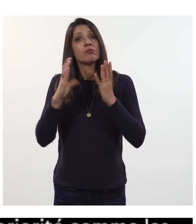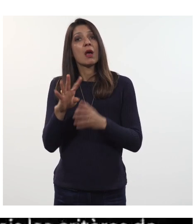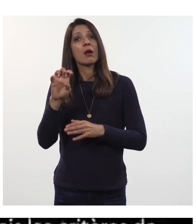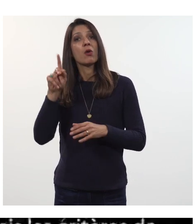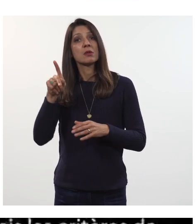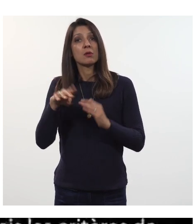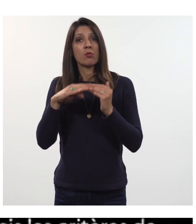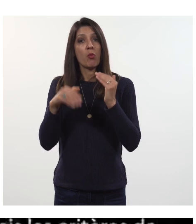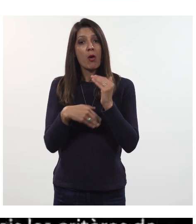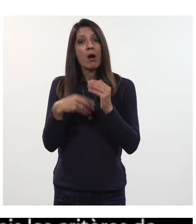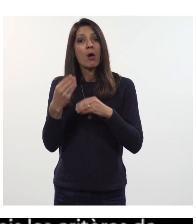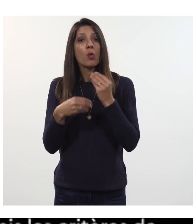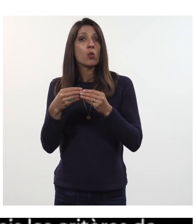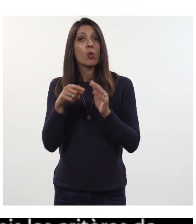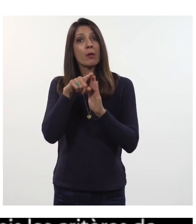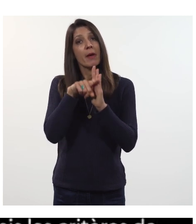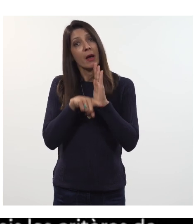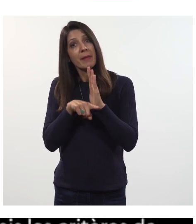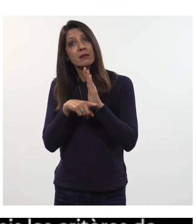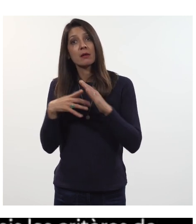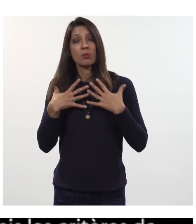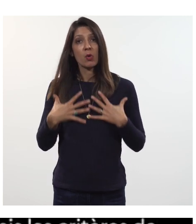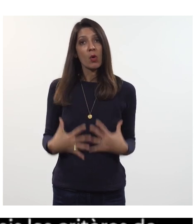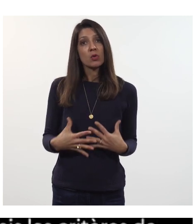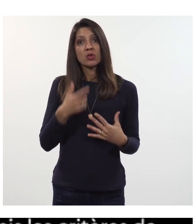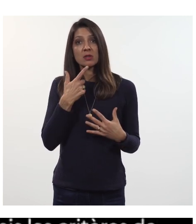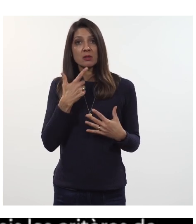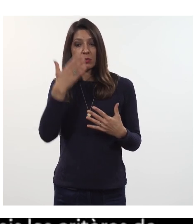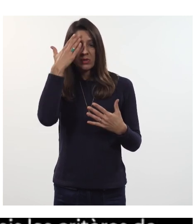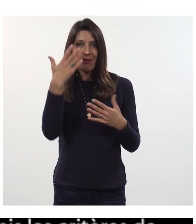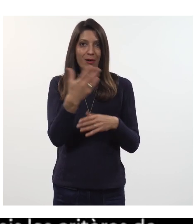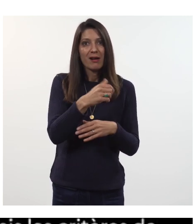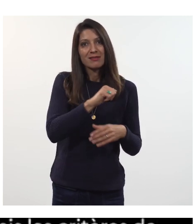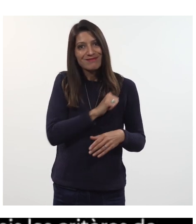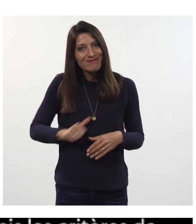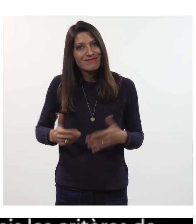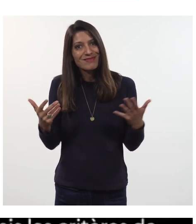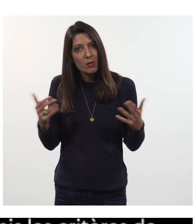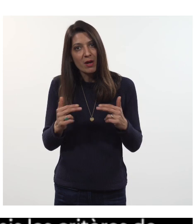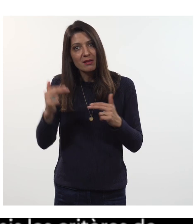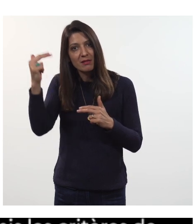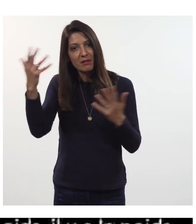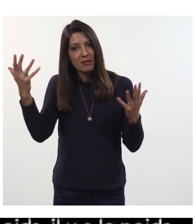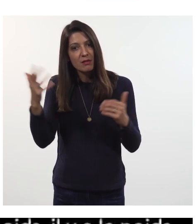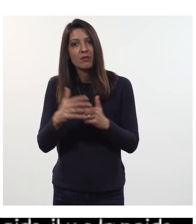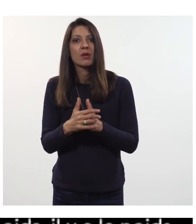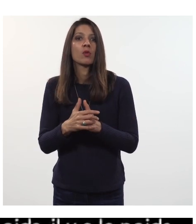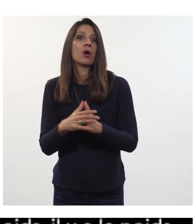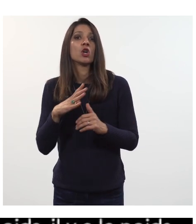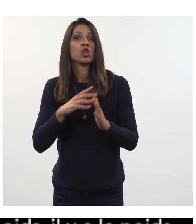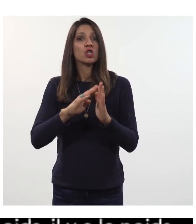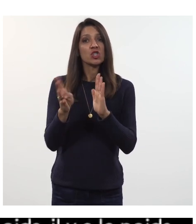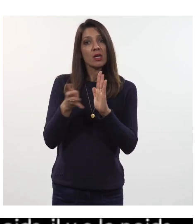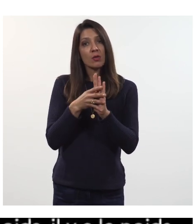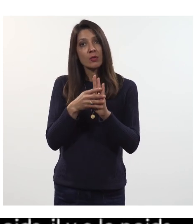biologiques, alors les paramètres biologiques, c'est des signes de gravité. La dénutrition, c'est des critères cliniques, hein. L'albumine, préalbumine, hein, en dehors des